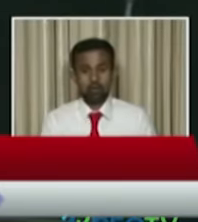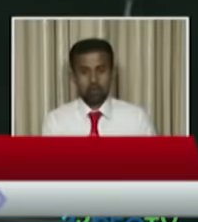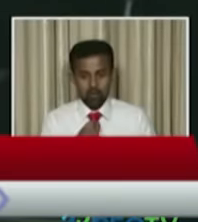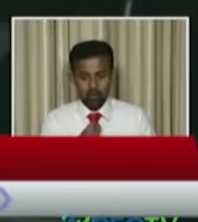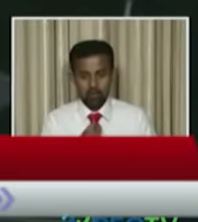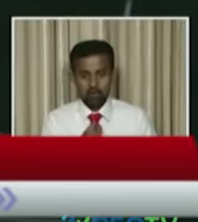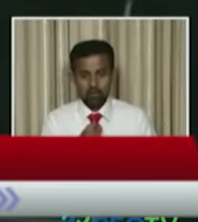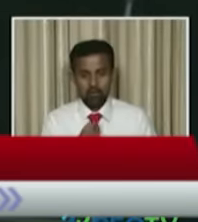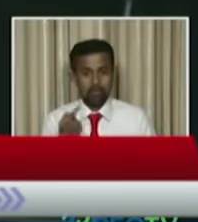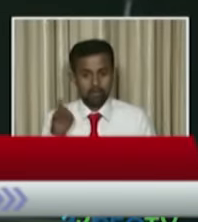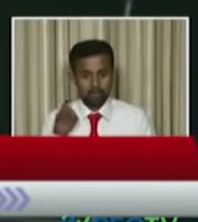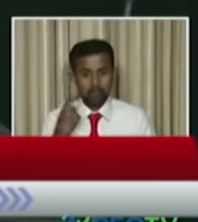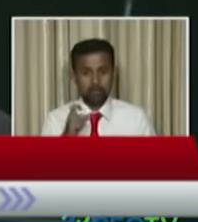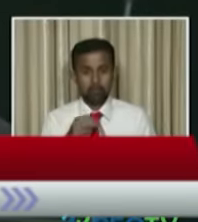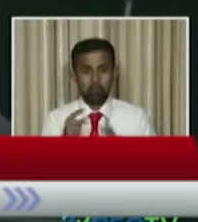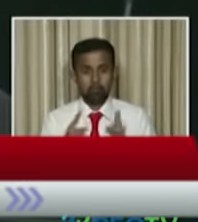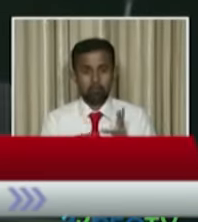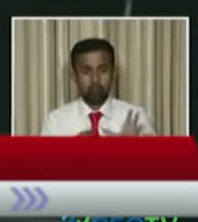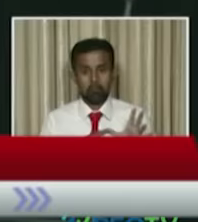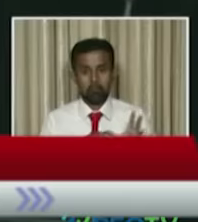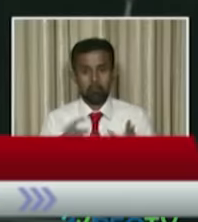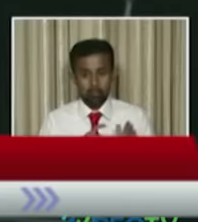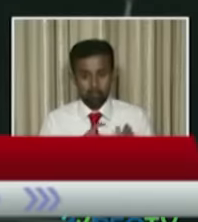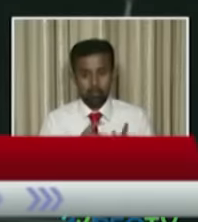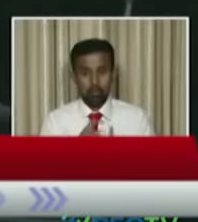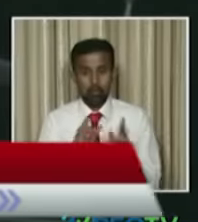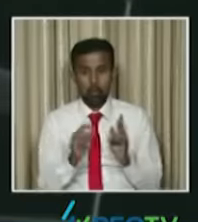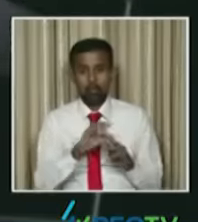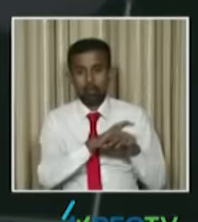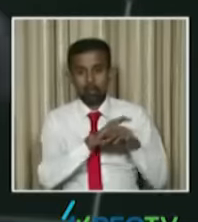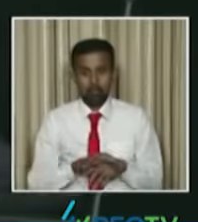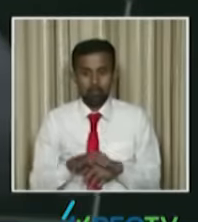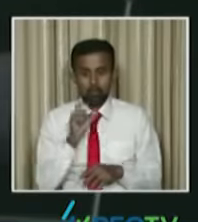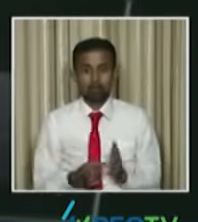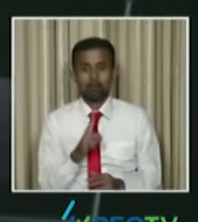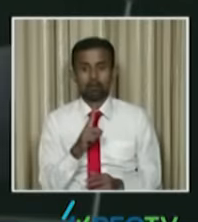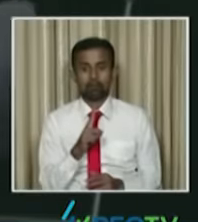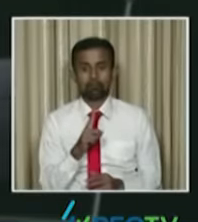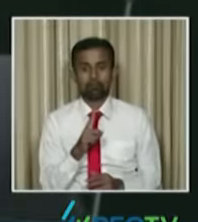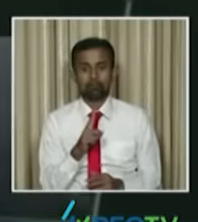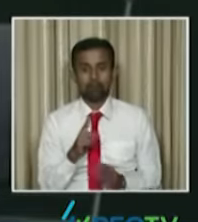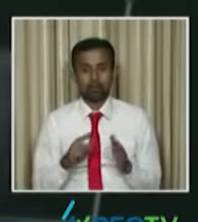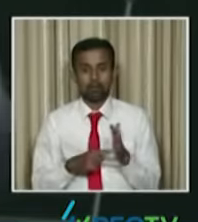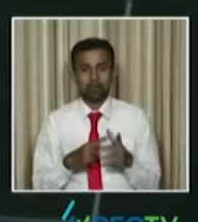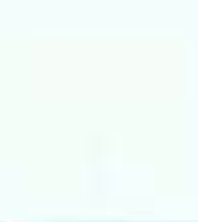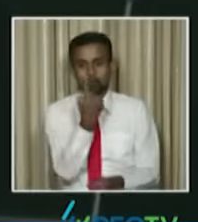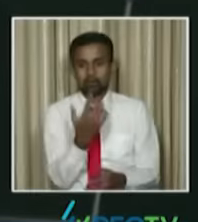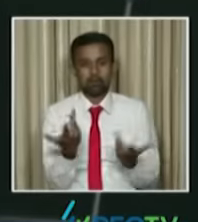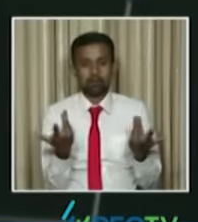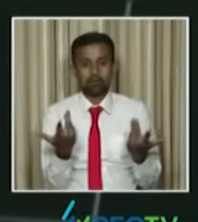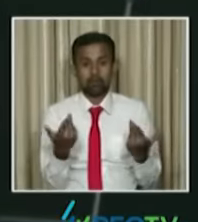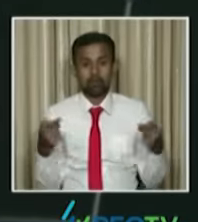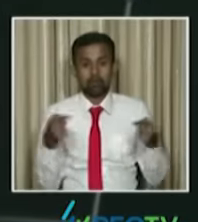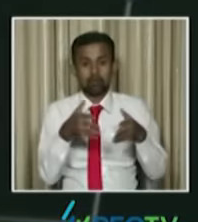ඒක. දැන් ඊයේ අපිට කෝපයක් කැඳෙව්වා ඉන්කම් ටැක්ස් ඉන්ලන්ඩ් රෙවෙනියු එක. අපි බලනකොට ට්‍රිලියන් එකක් අපි බදු අය කරගෙන නැහැ රටේ. මේ